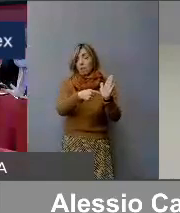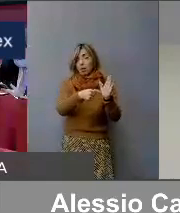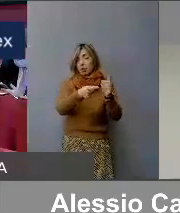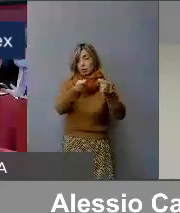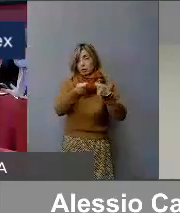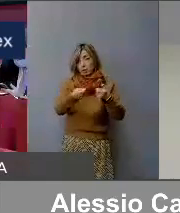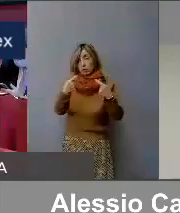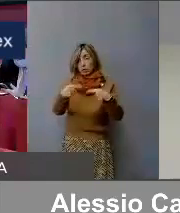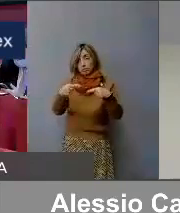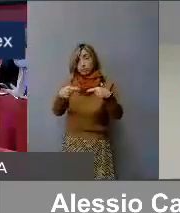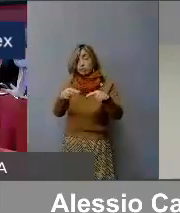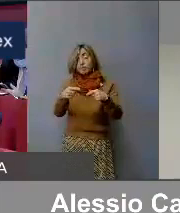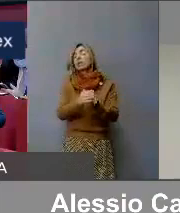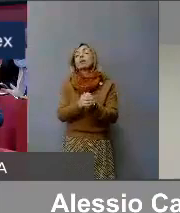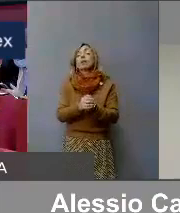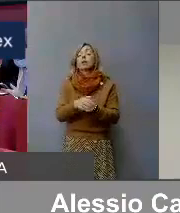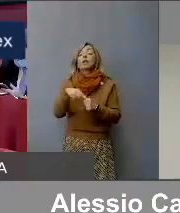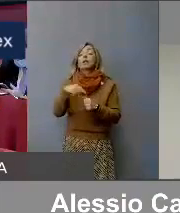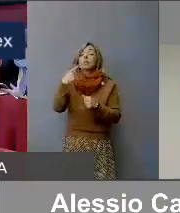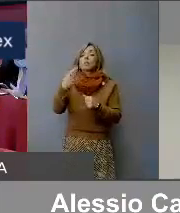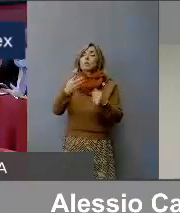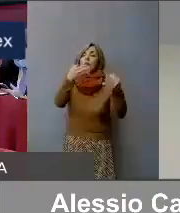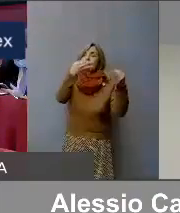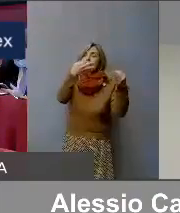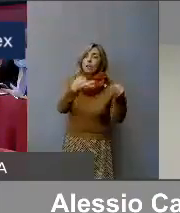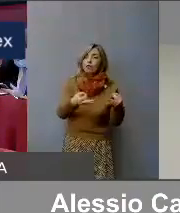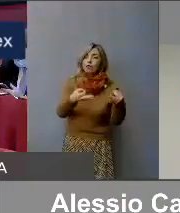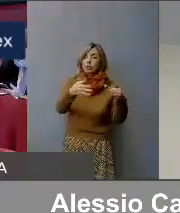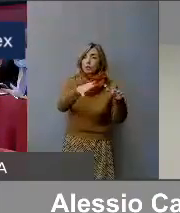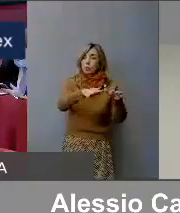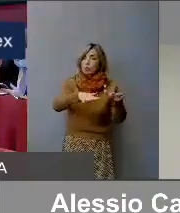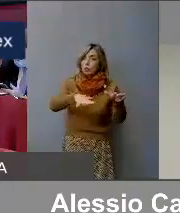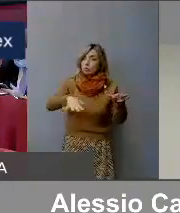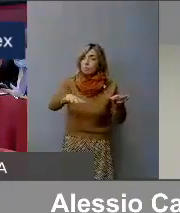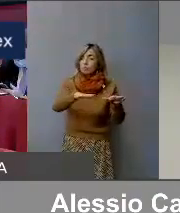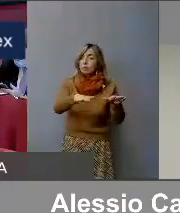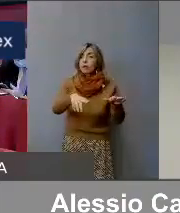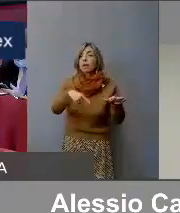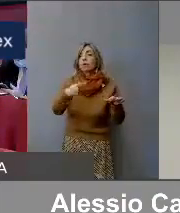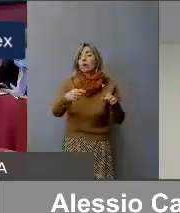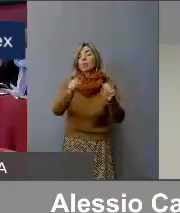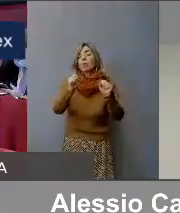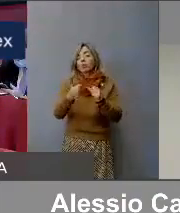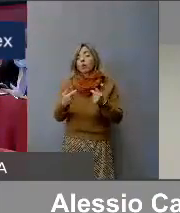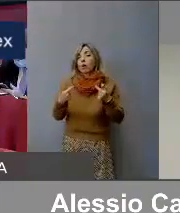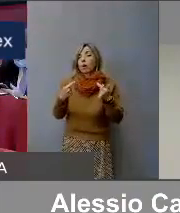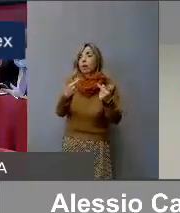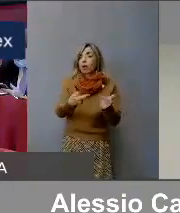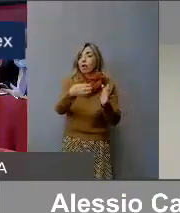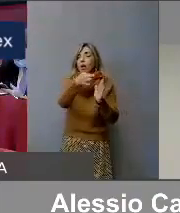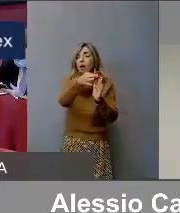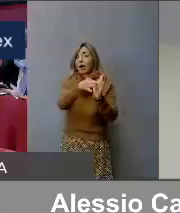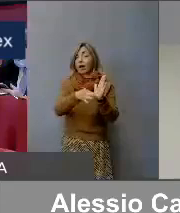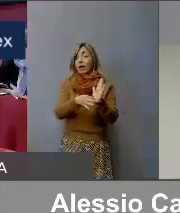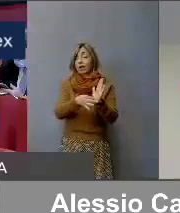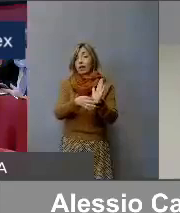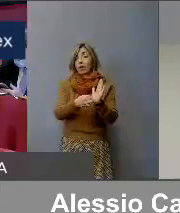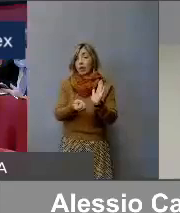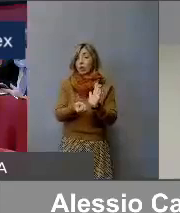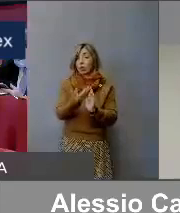dopodiché una volta che si decide tutto questo si va a regolamentare eventualmente per la parte di normativa